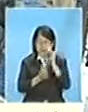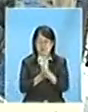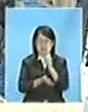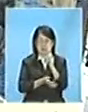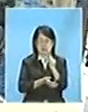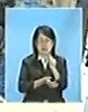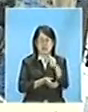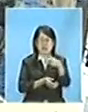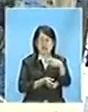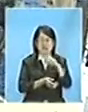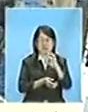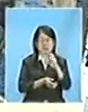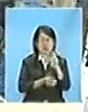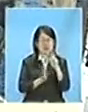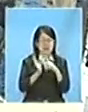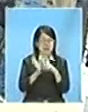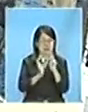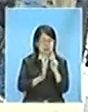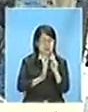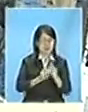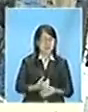ธิน